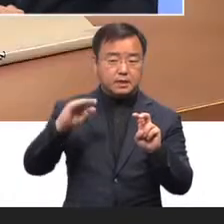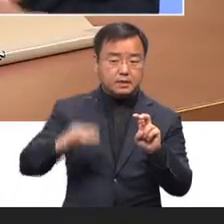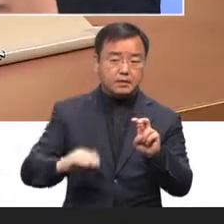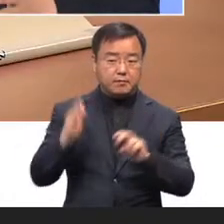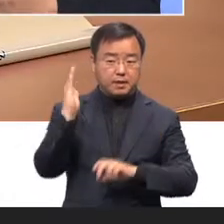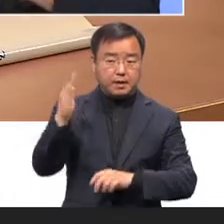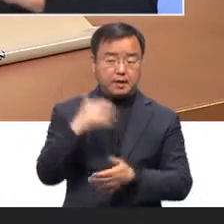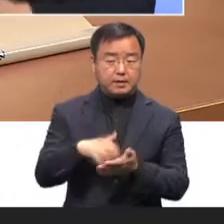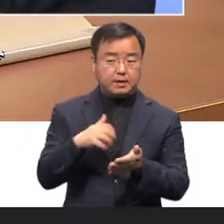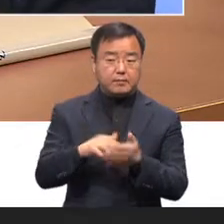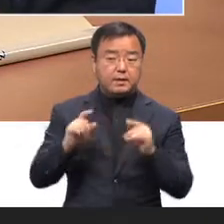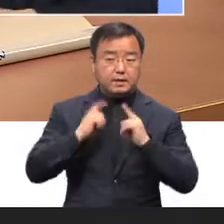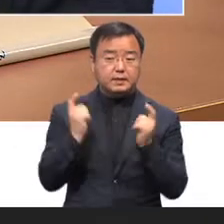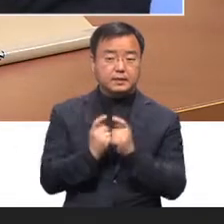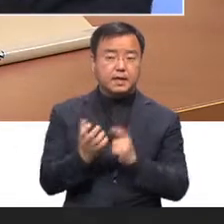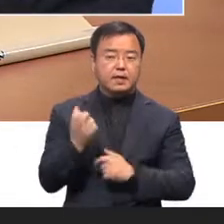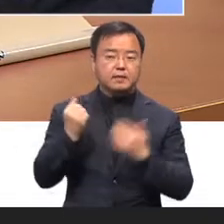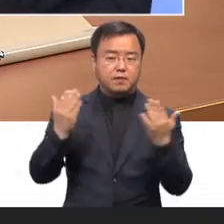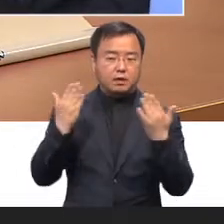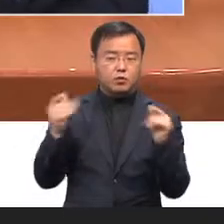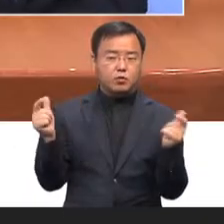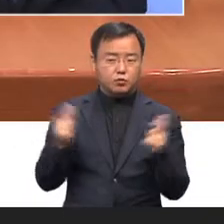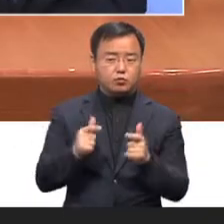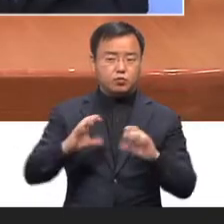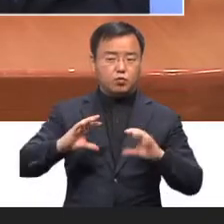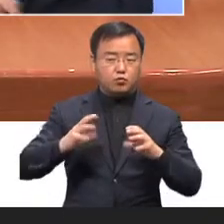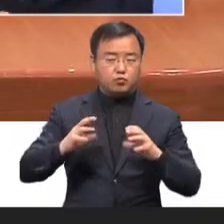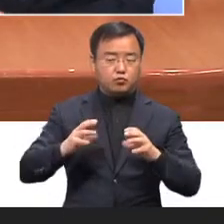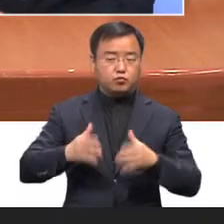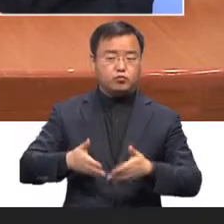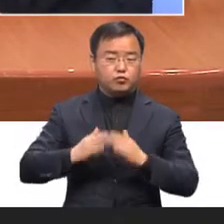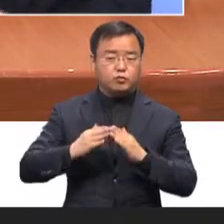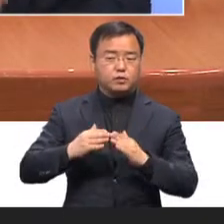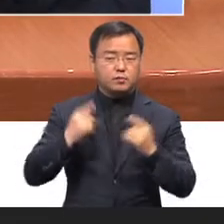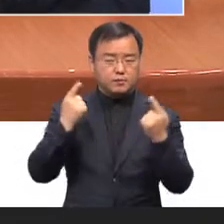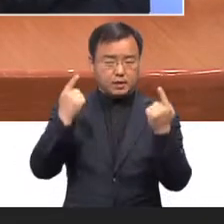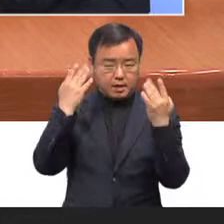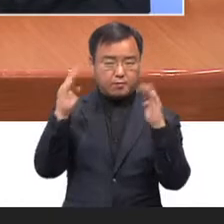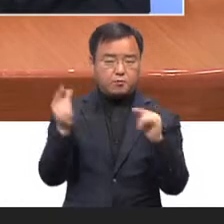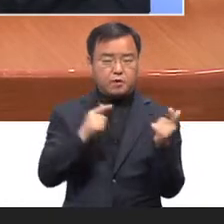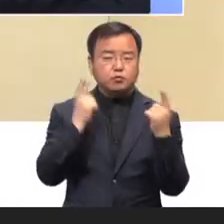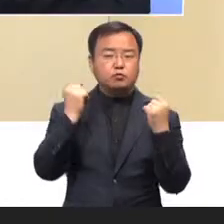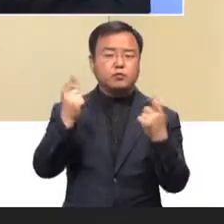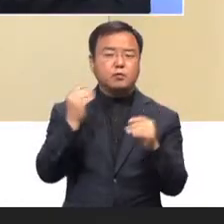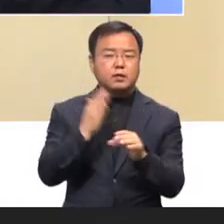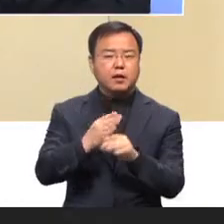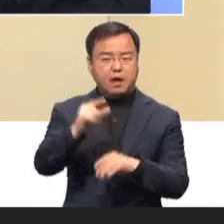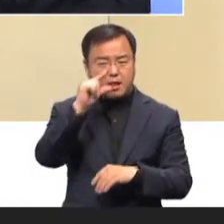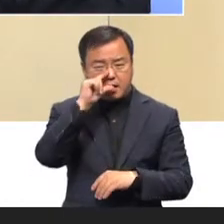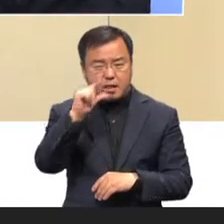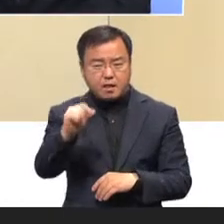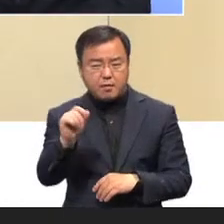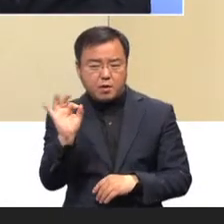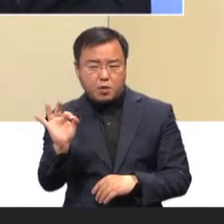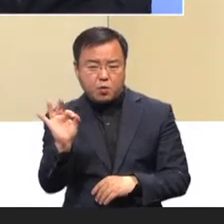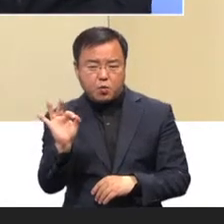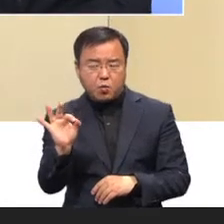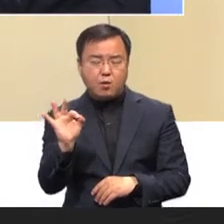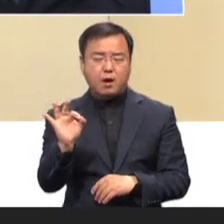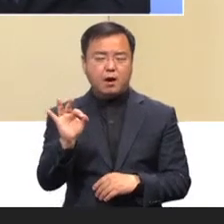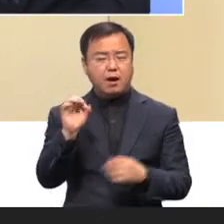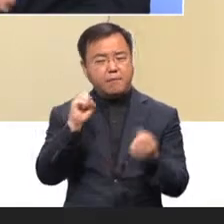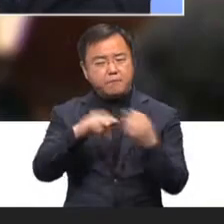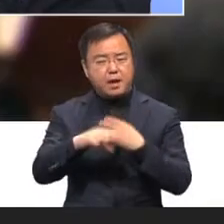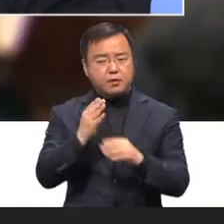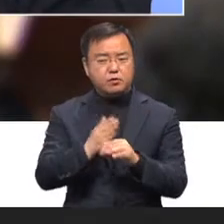비율 같은 경우 사립대가 많이 줄었구요 국공립 때는 좀 유지하는 쪽이고 그러니까 아마 민감하게 돈에 대해서 이 민감한 반응을 보니